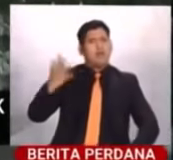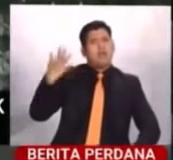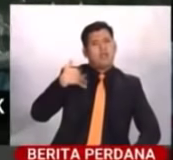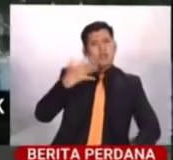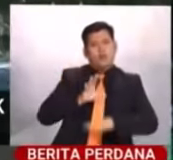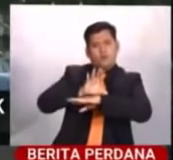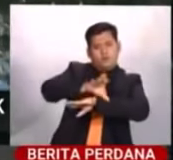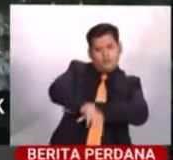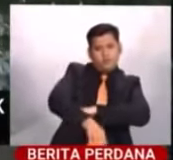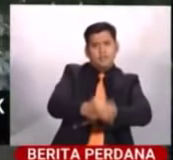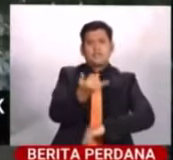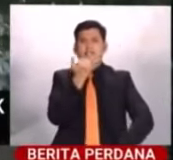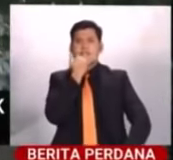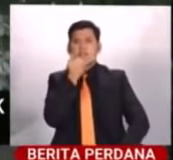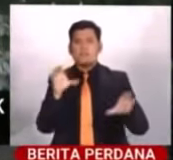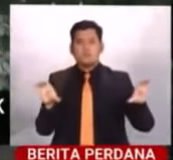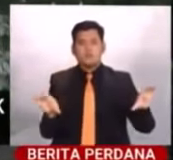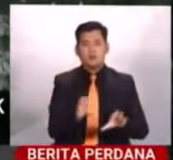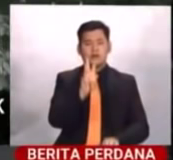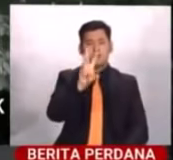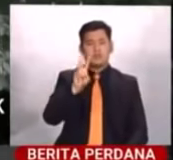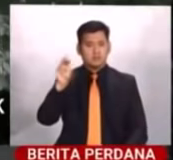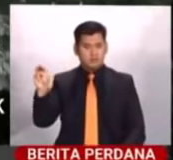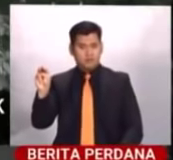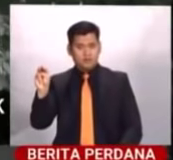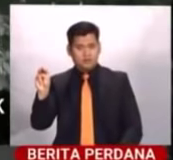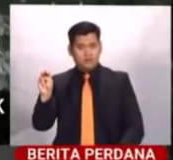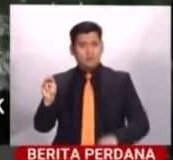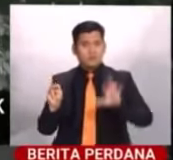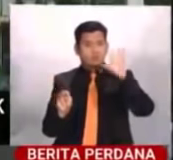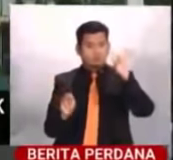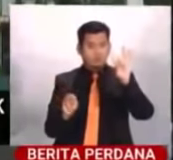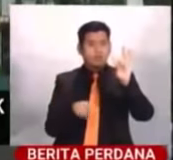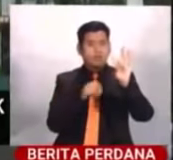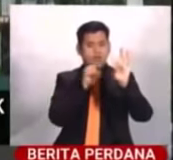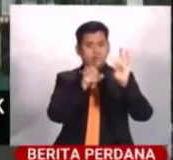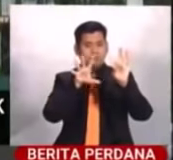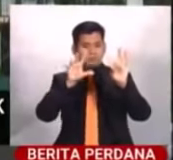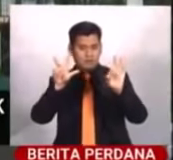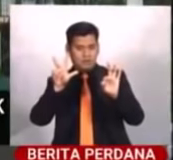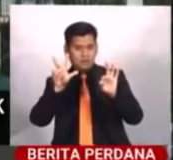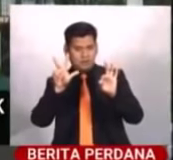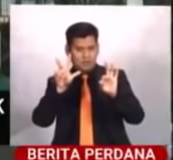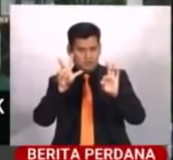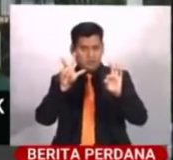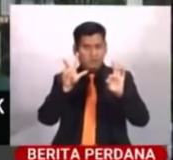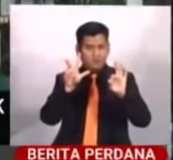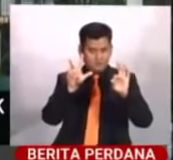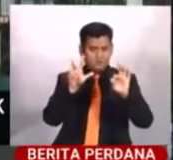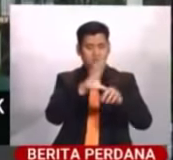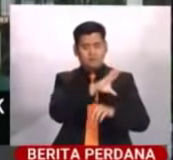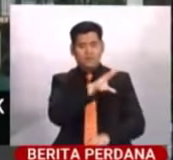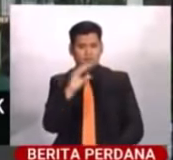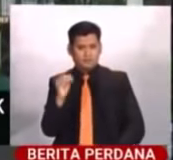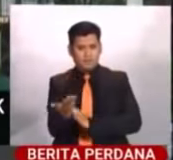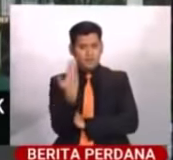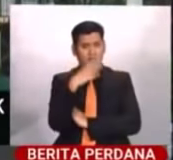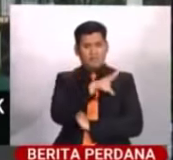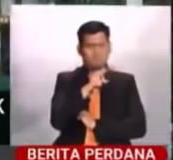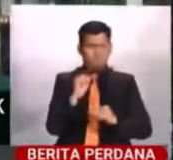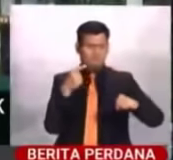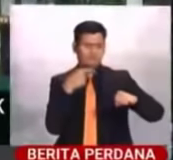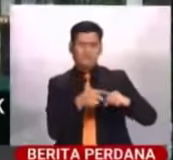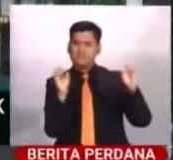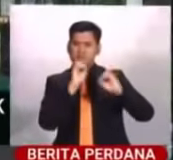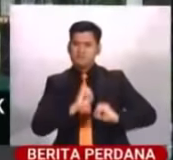melampau. Kesalahan dilakukan di Wang Semaju pada 9.53 pagi 27 Januari. Bagaimanapun, tertuduh mengaku tidak